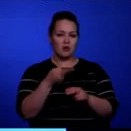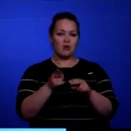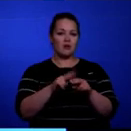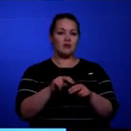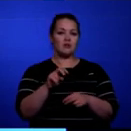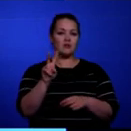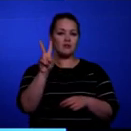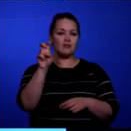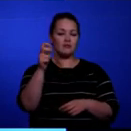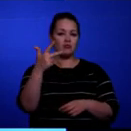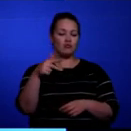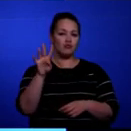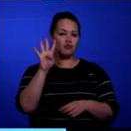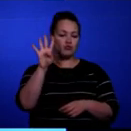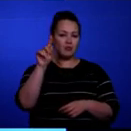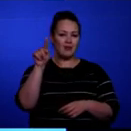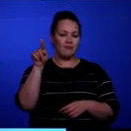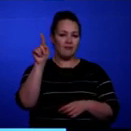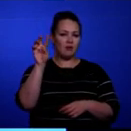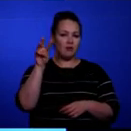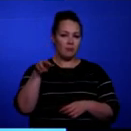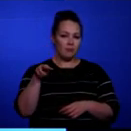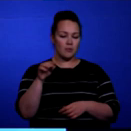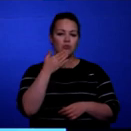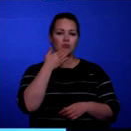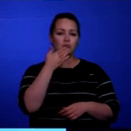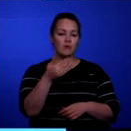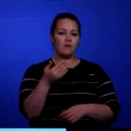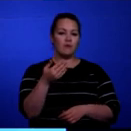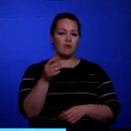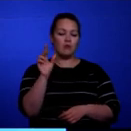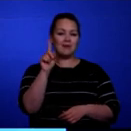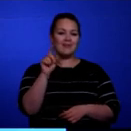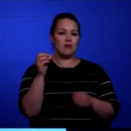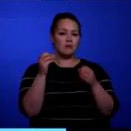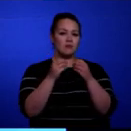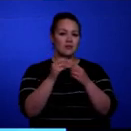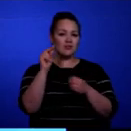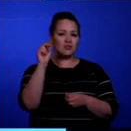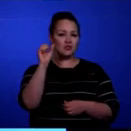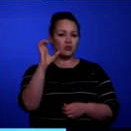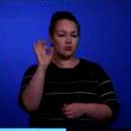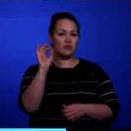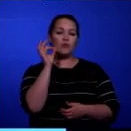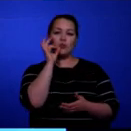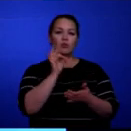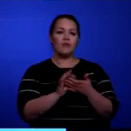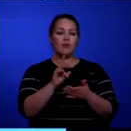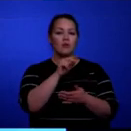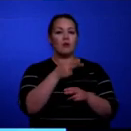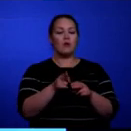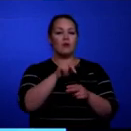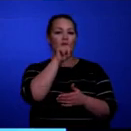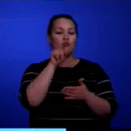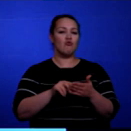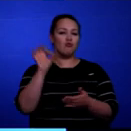234 квадратных метра нас спрашивают за 10 часов ответить на этот вопрос мы сразу не